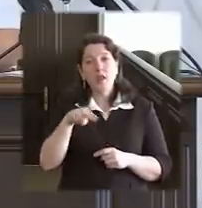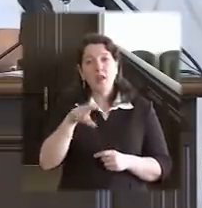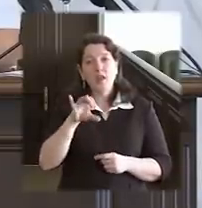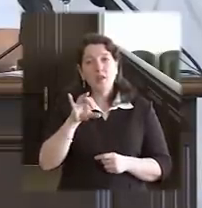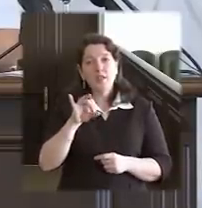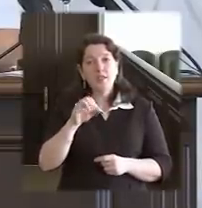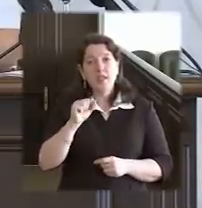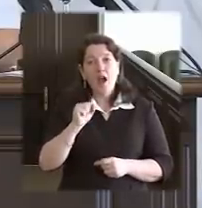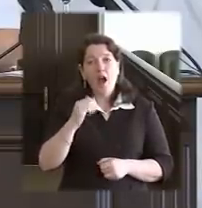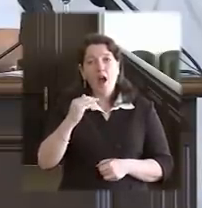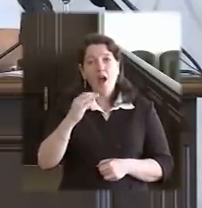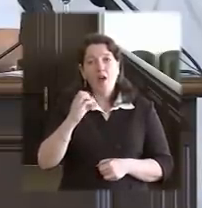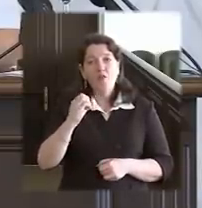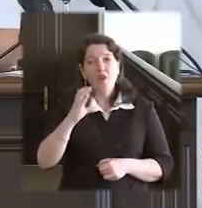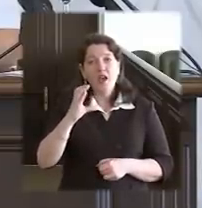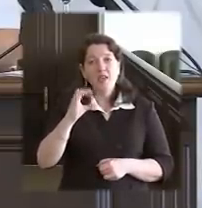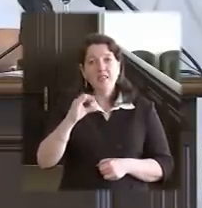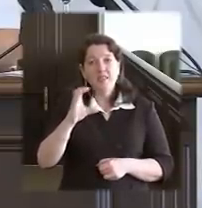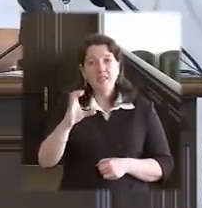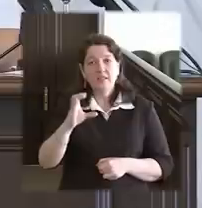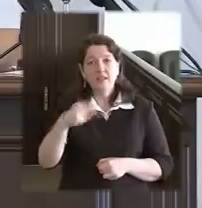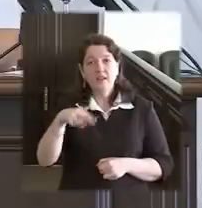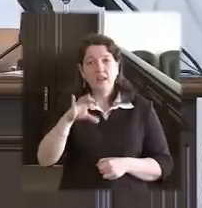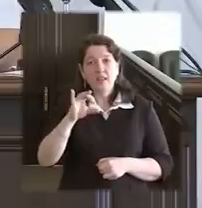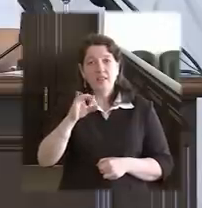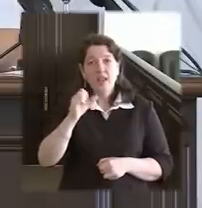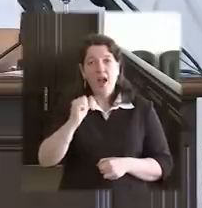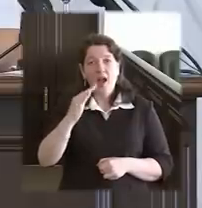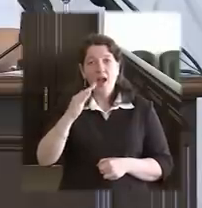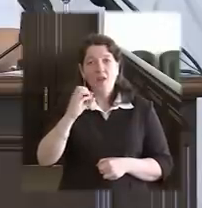так – диафесис. Это